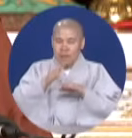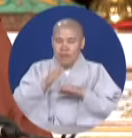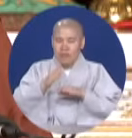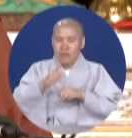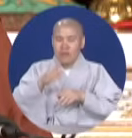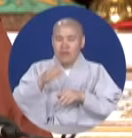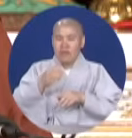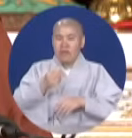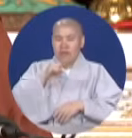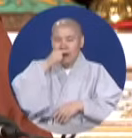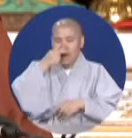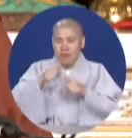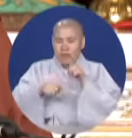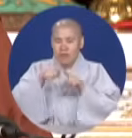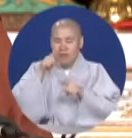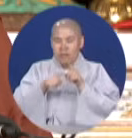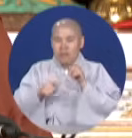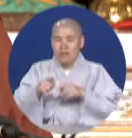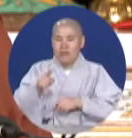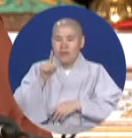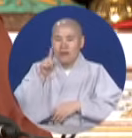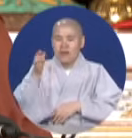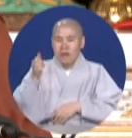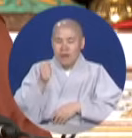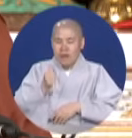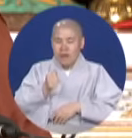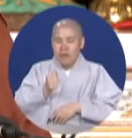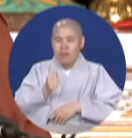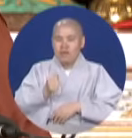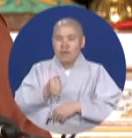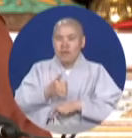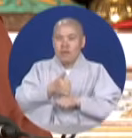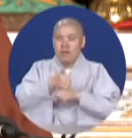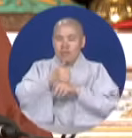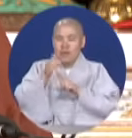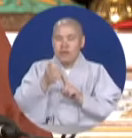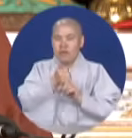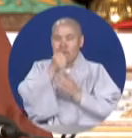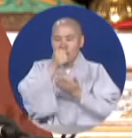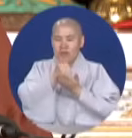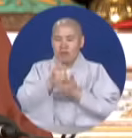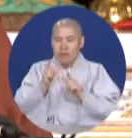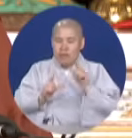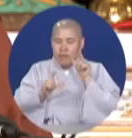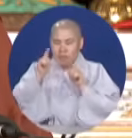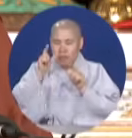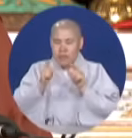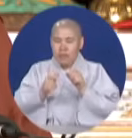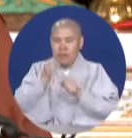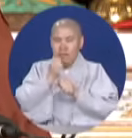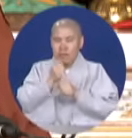전단향나무 하나 가지고 중생상, 열애상, 보살상을 다 만들어 놓고 보니까